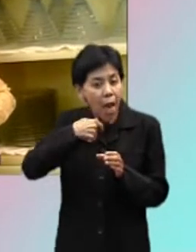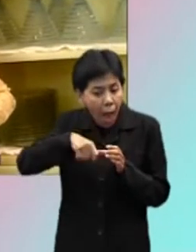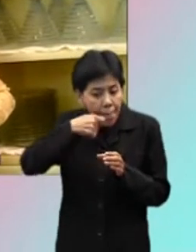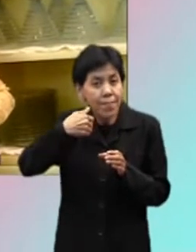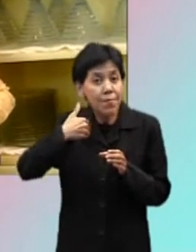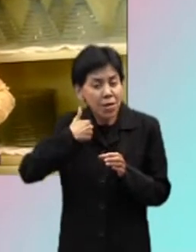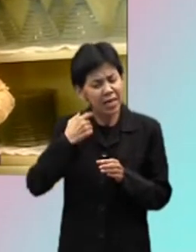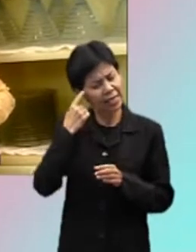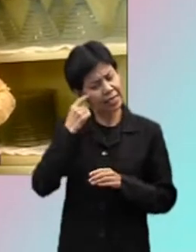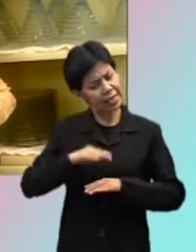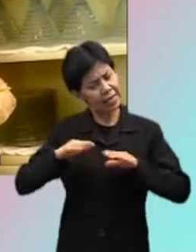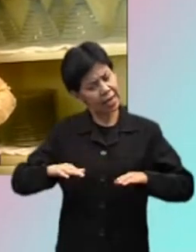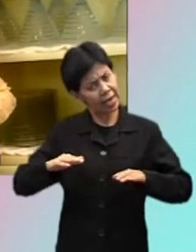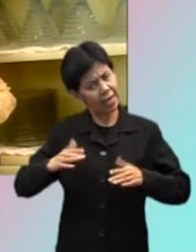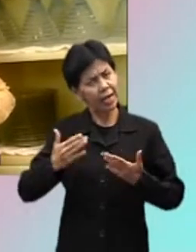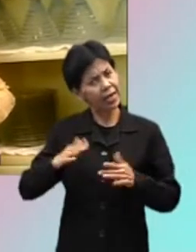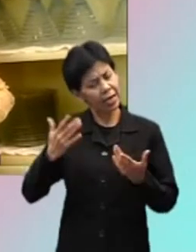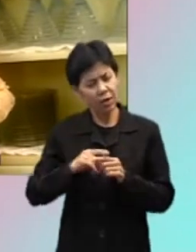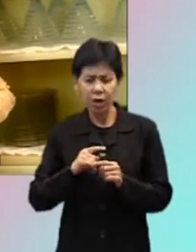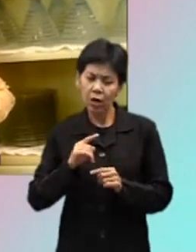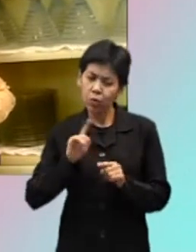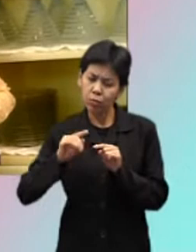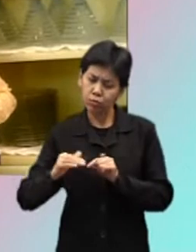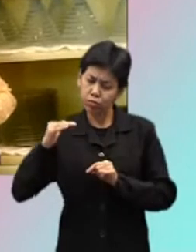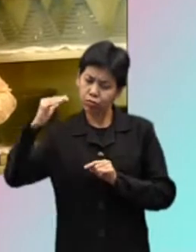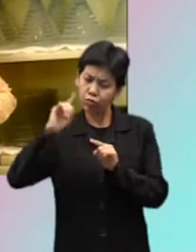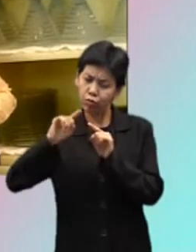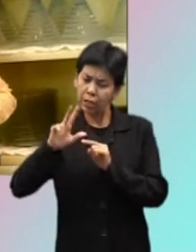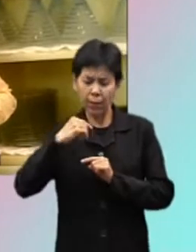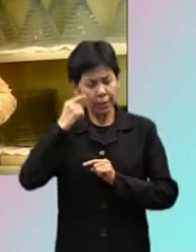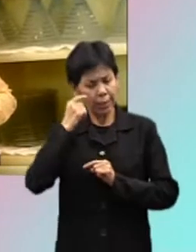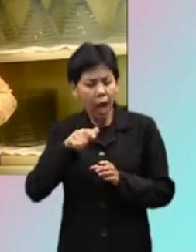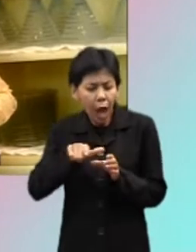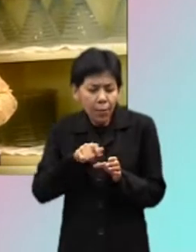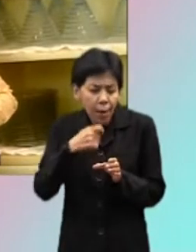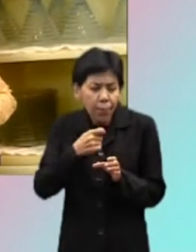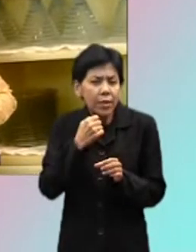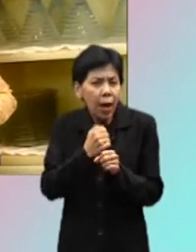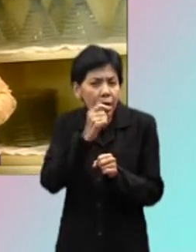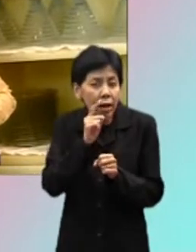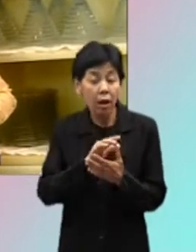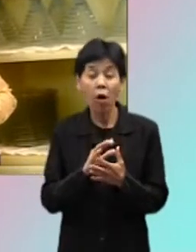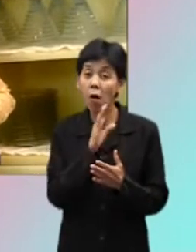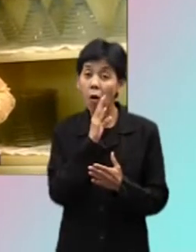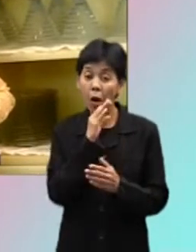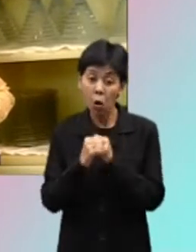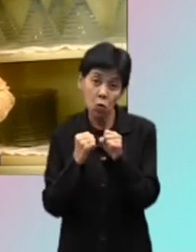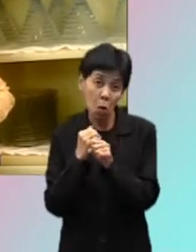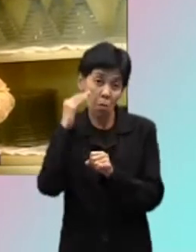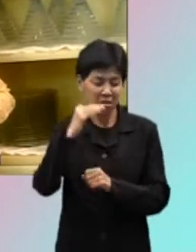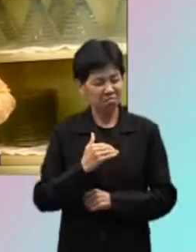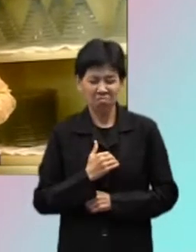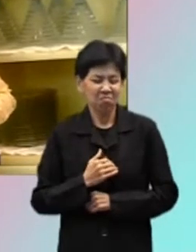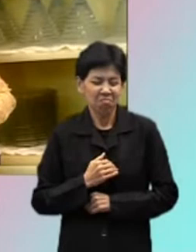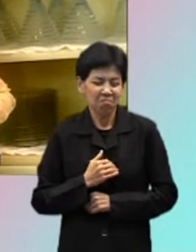ดีจะให้เด็กคือคนถึง3วัยเข้ามาบริโภคไอศกรีมได้เพราะว่าตามติดแล้วเนี่ยคนพออายุมากหน่อยเนี่ยจะไม่กล้